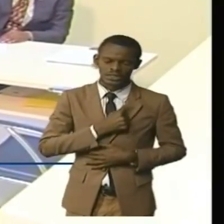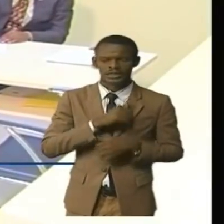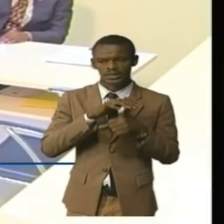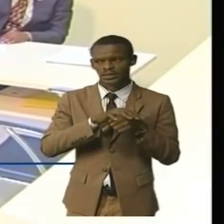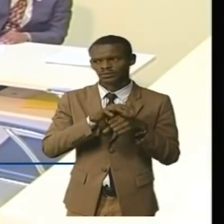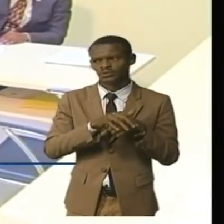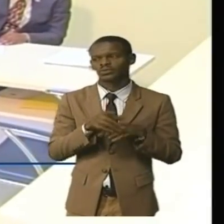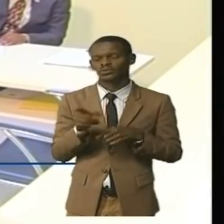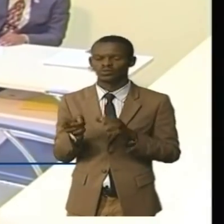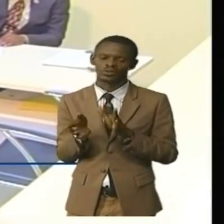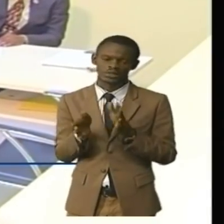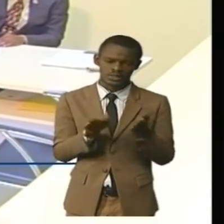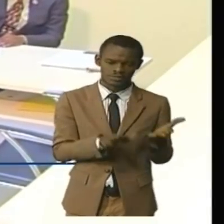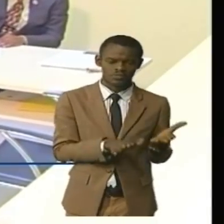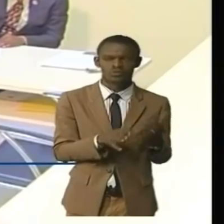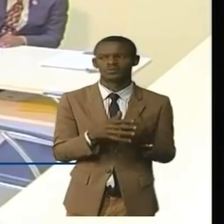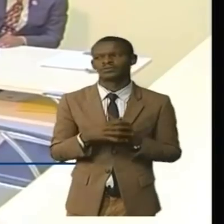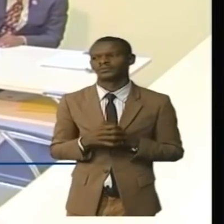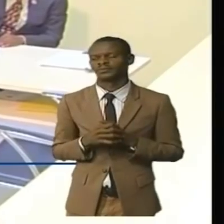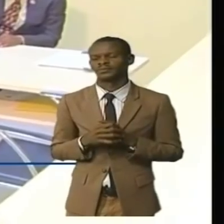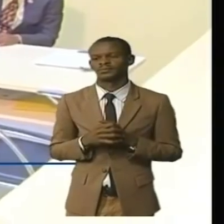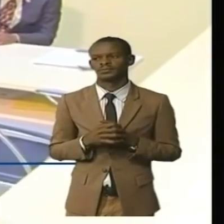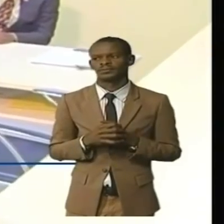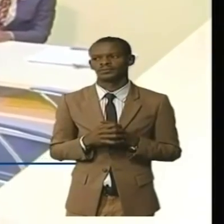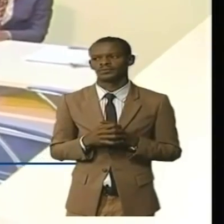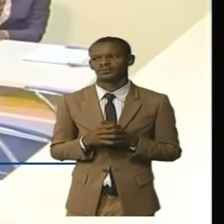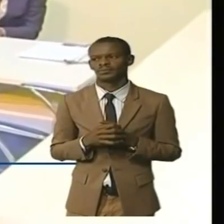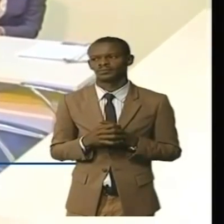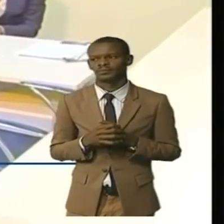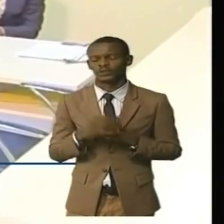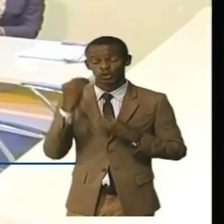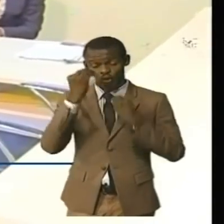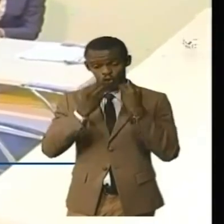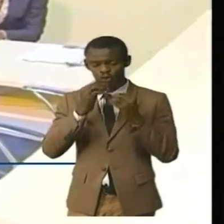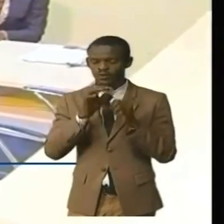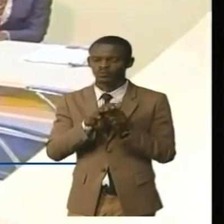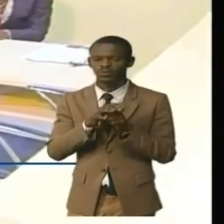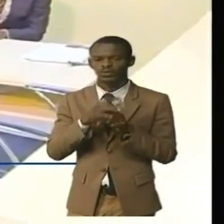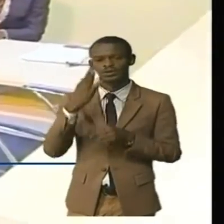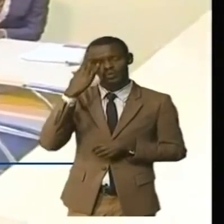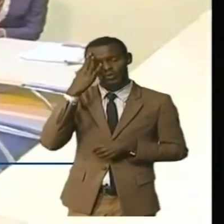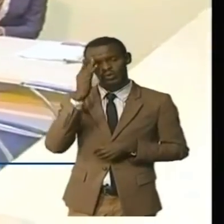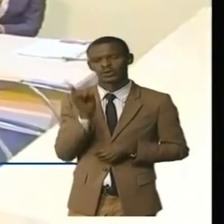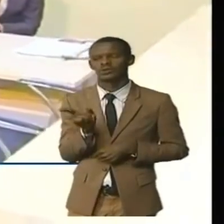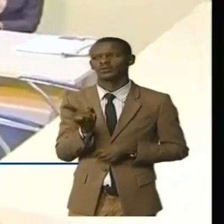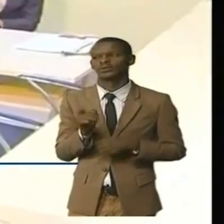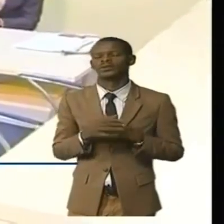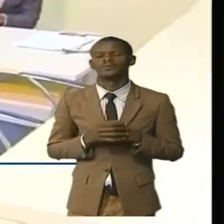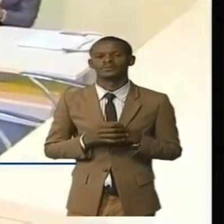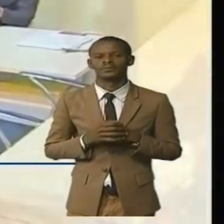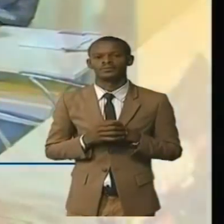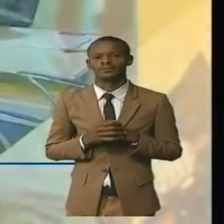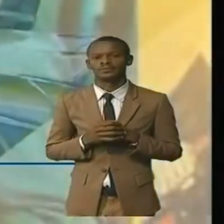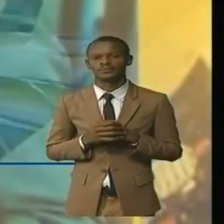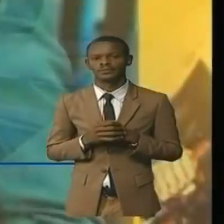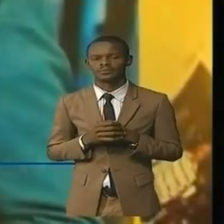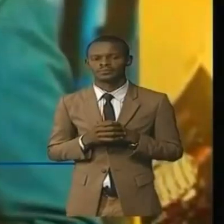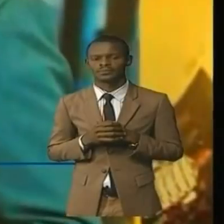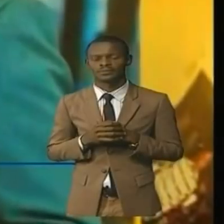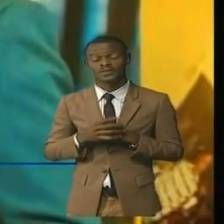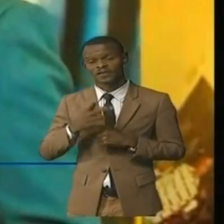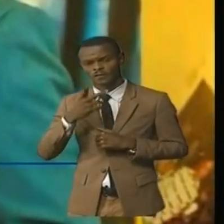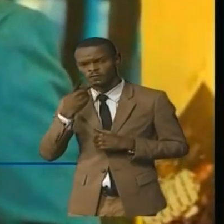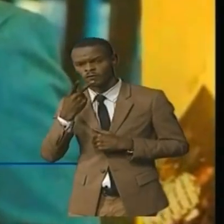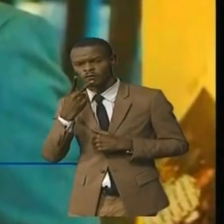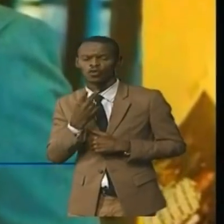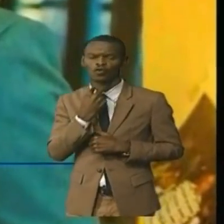congolaise que tout l'espace médiatique congolais. Bref, moi la maman pour tous. Avec ses différentes cordes à ton arc,